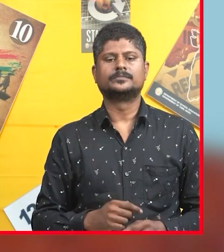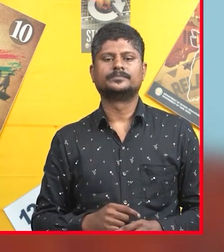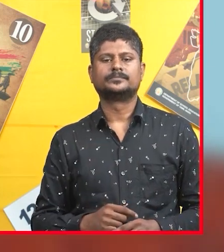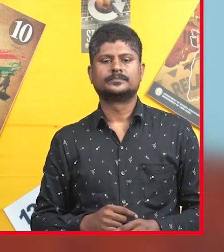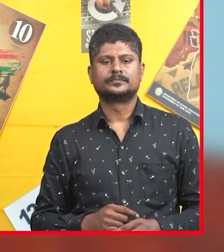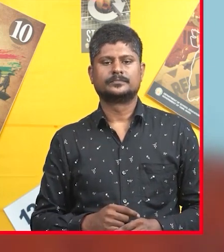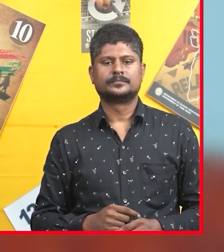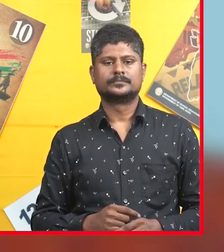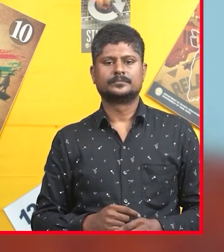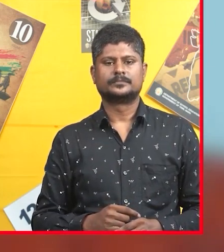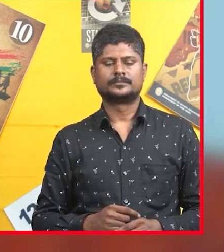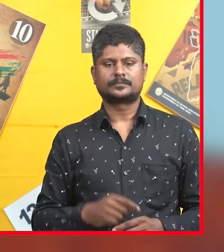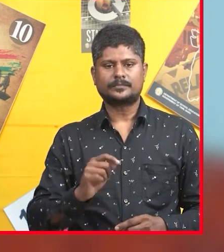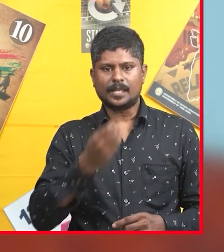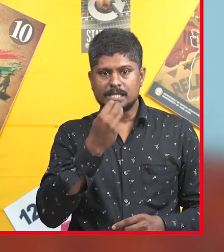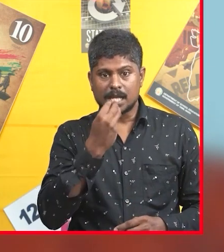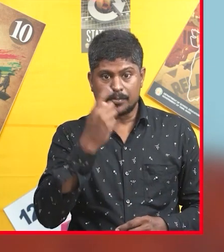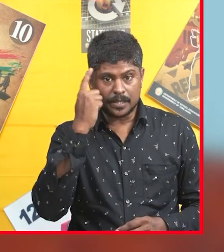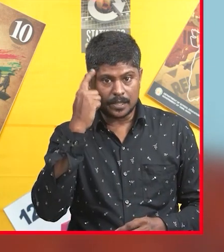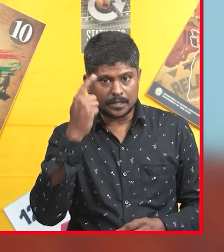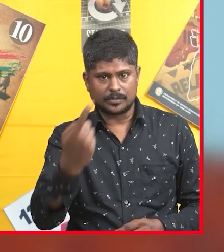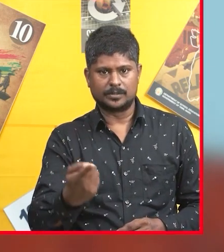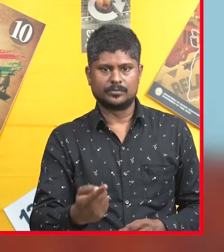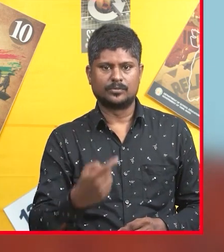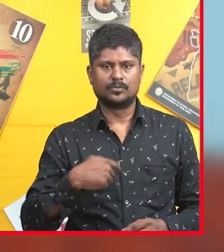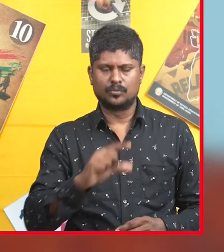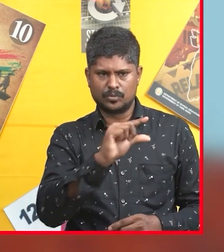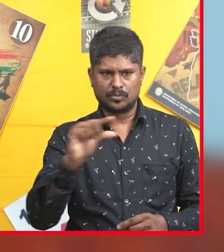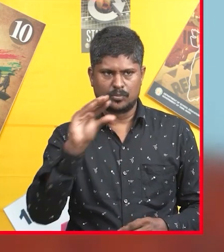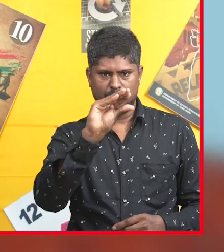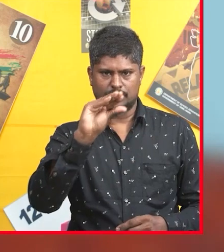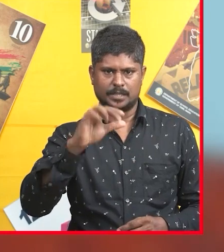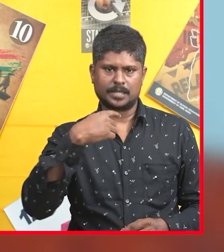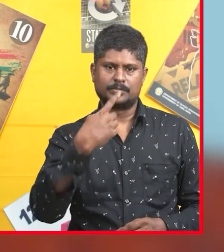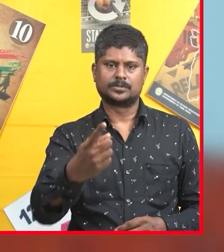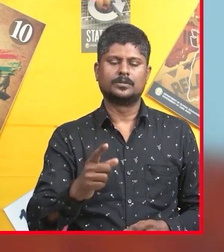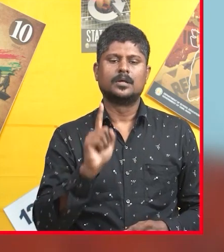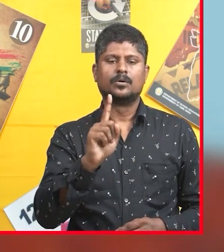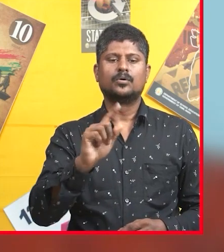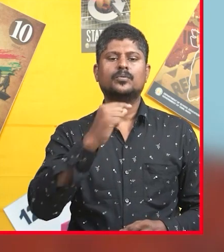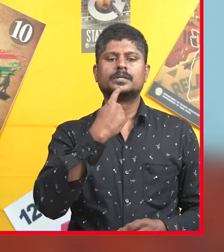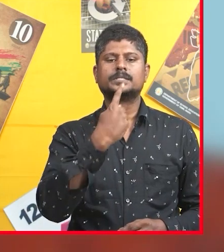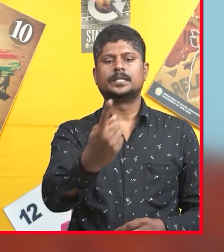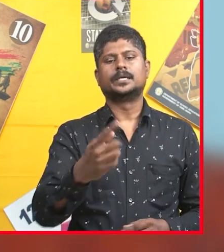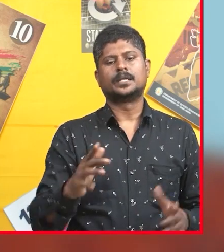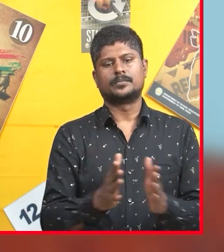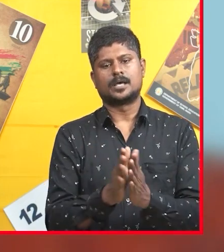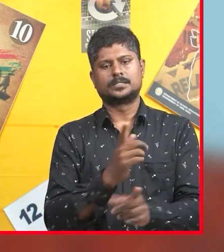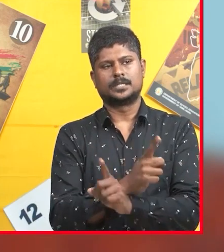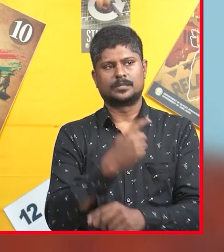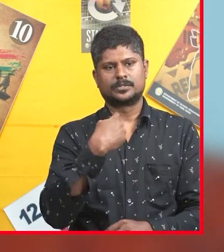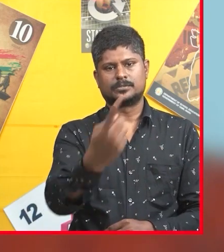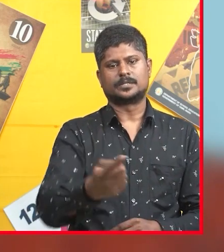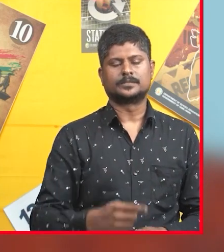தெரிஞ்சுக்கோங்க. இந்த விருந்தோம்பலின் சிறப்பை பத்தி ஒவ்வொரு நூலும் என்னென்ன செய்திய சொல்லுது அப்படிங்கிற செய்தியை இப்ப